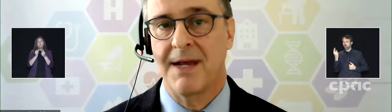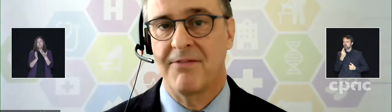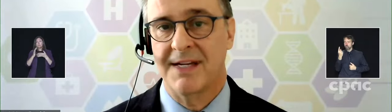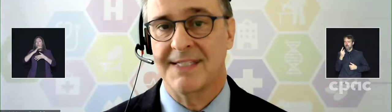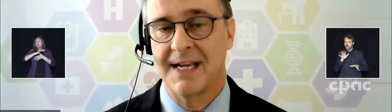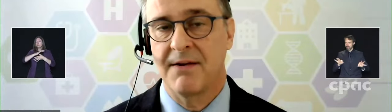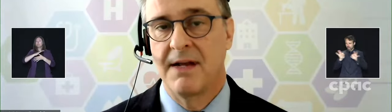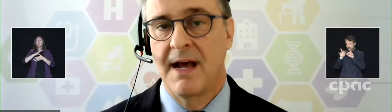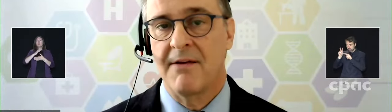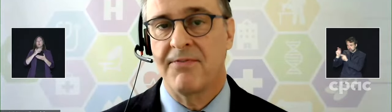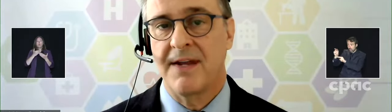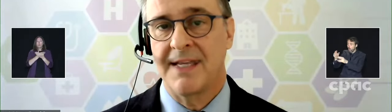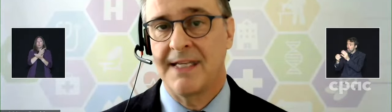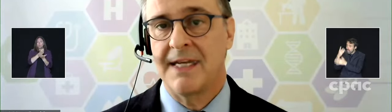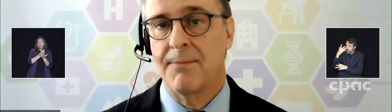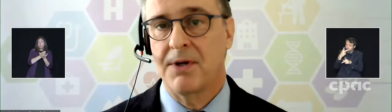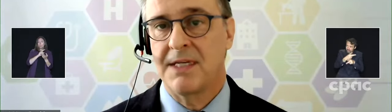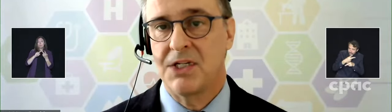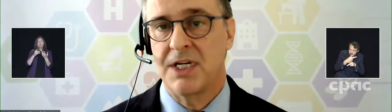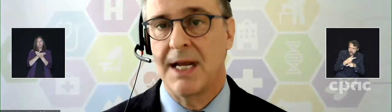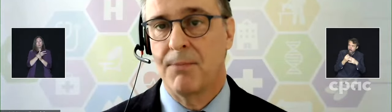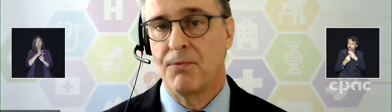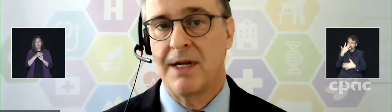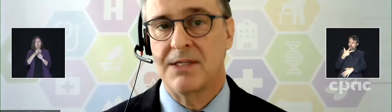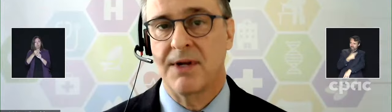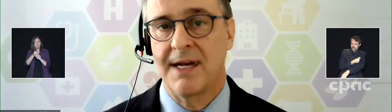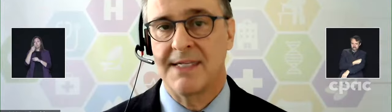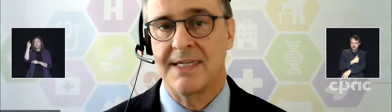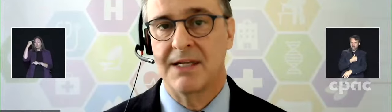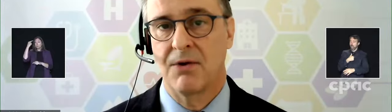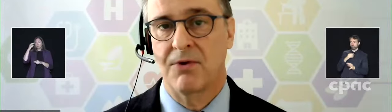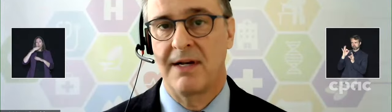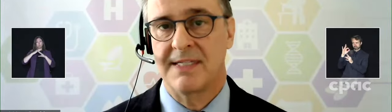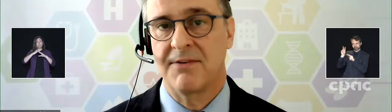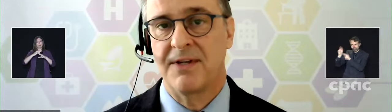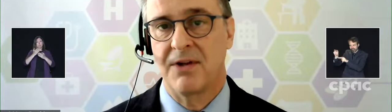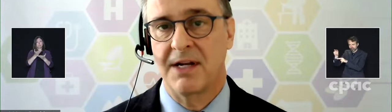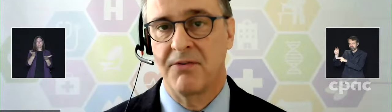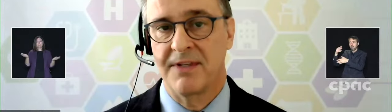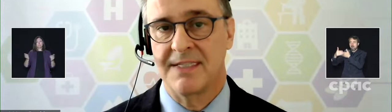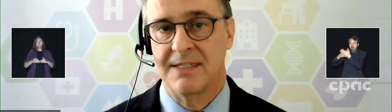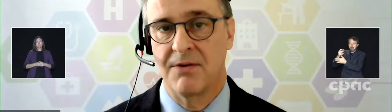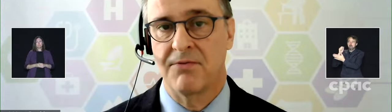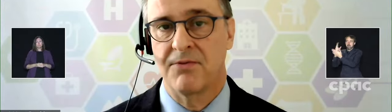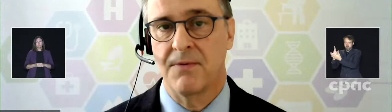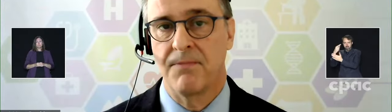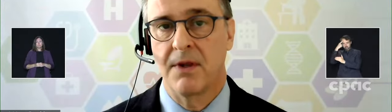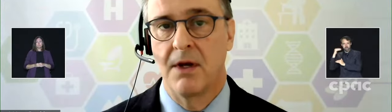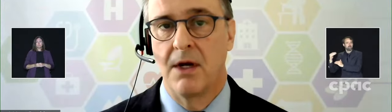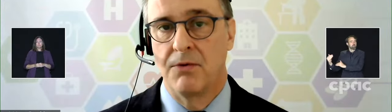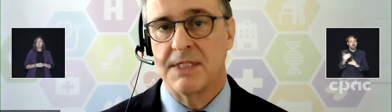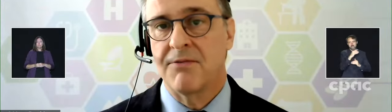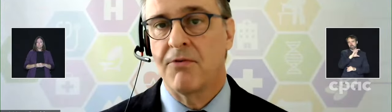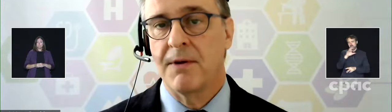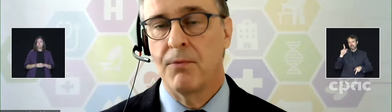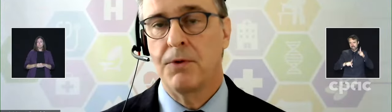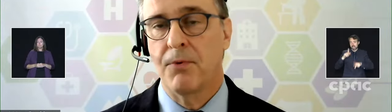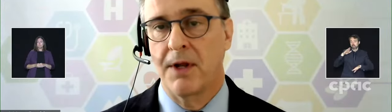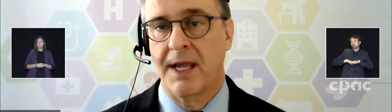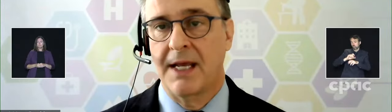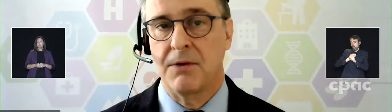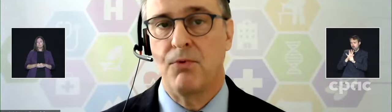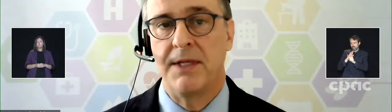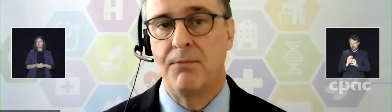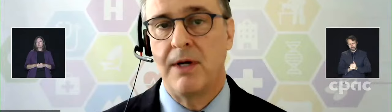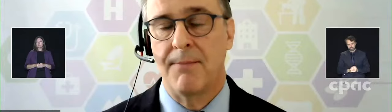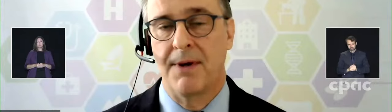nouveaux traitements et vaccins afin d'aider à protéger la population canadienne contre les effets de la COVID-19. Nous avons fait beaucoup